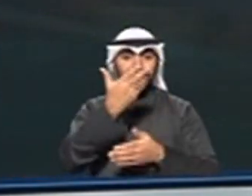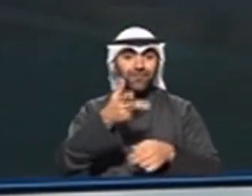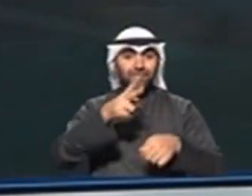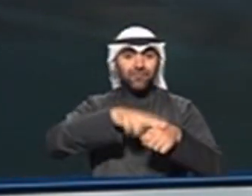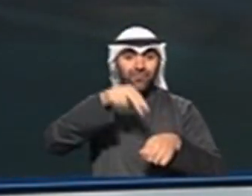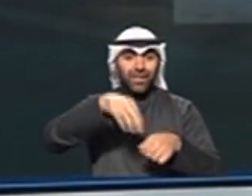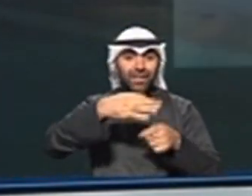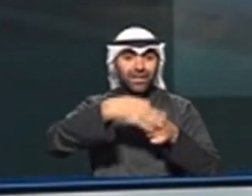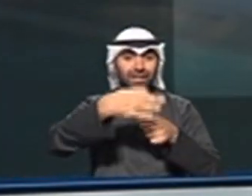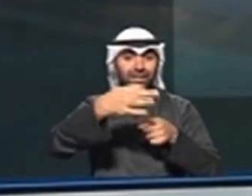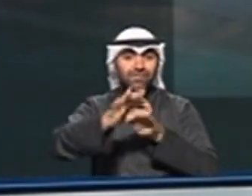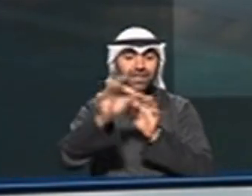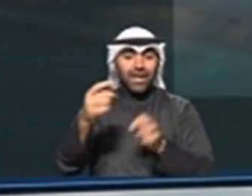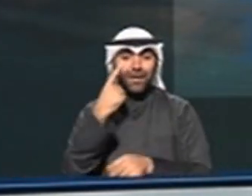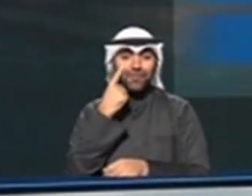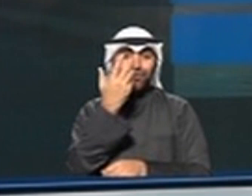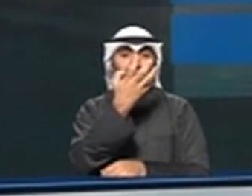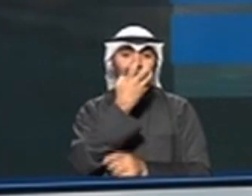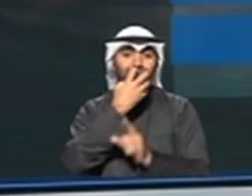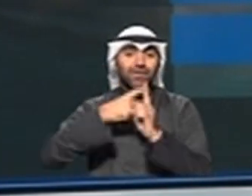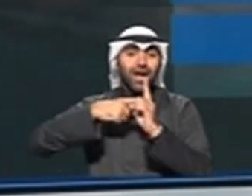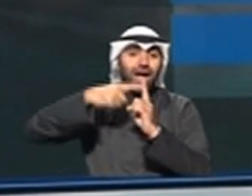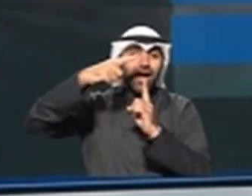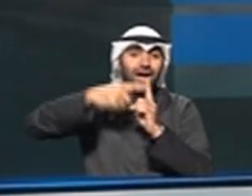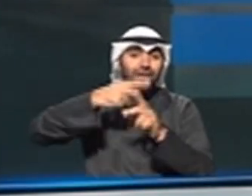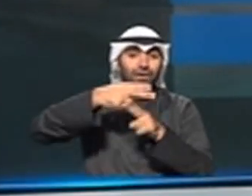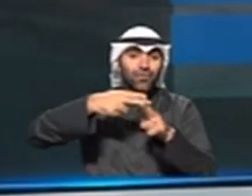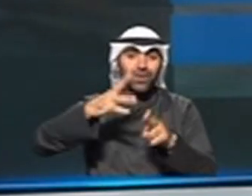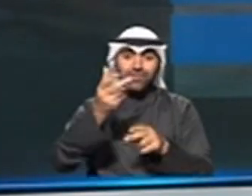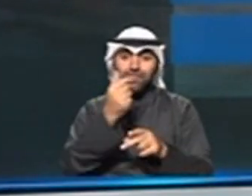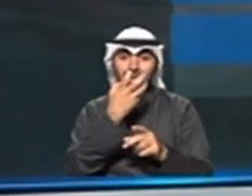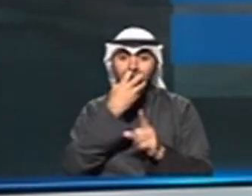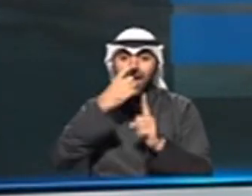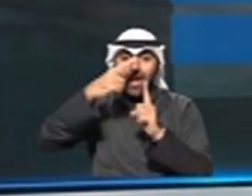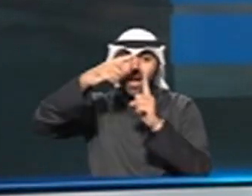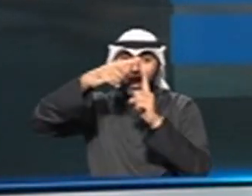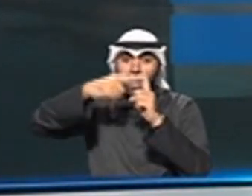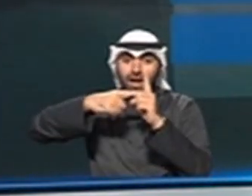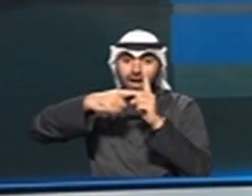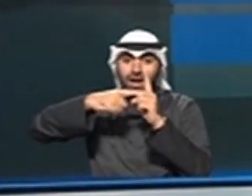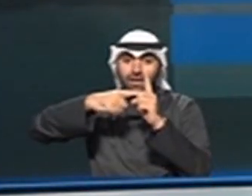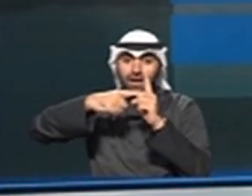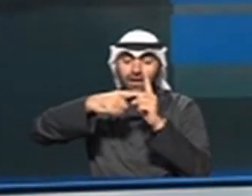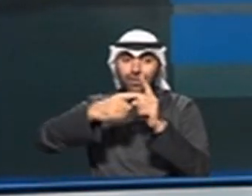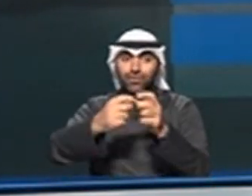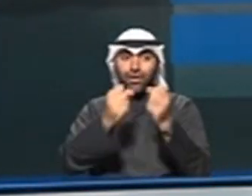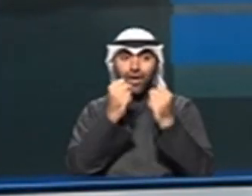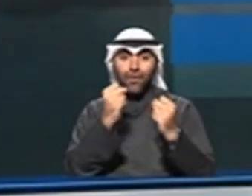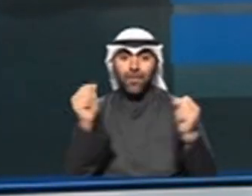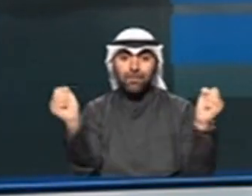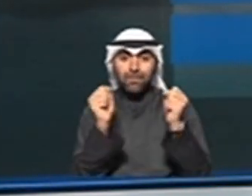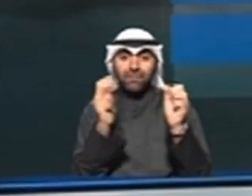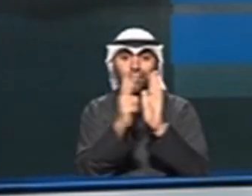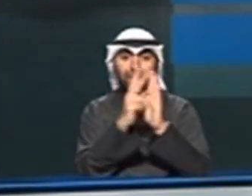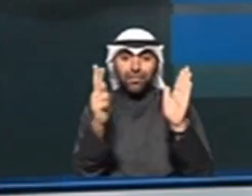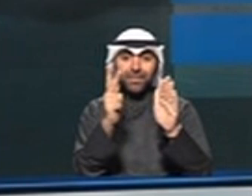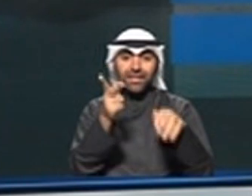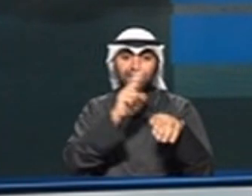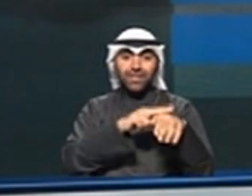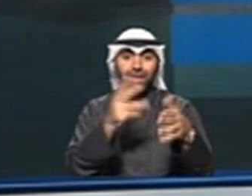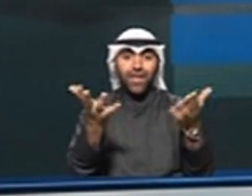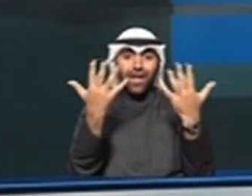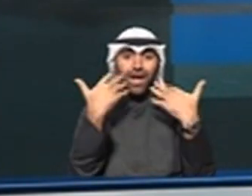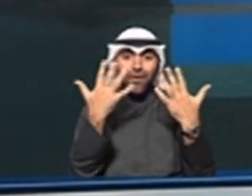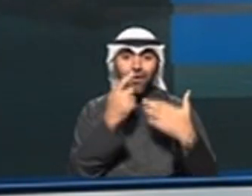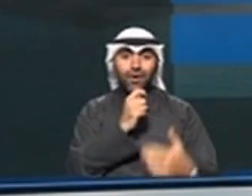أكثر الطقس الحالي في مدينة الكويت. أجواء باردة والرياح غربية سرعتها 5 كيلومتر في الساعة. درجة الحرارة الحالية 18 درجة